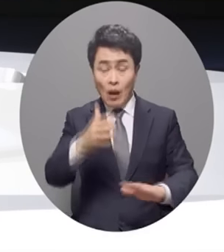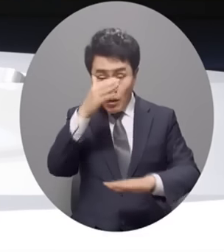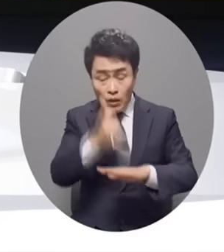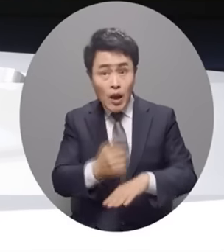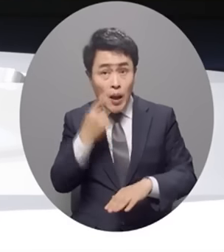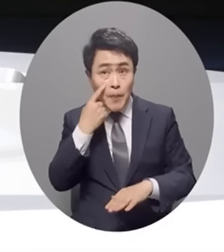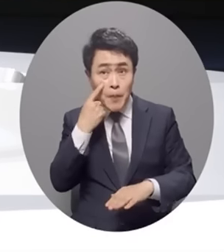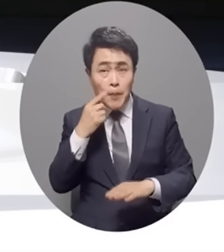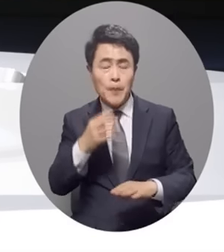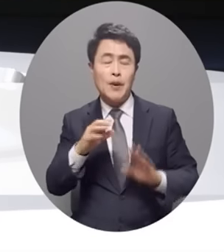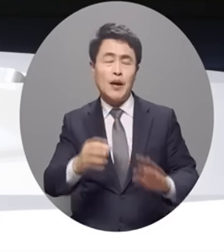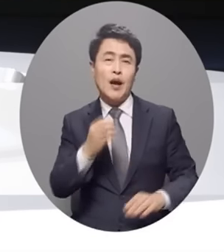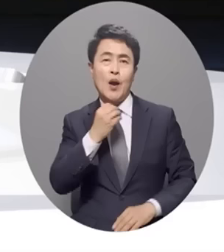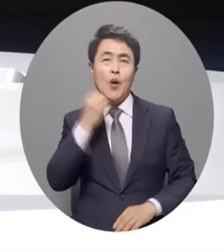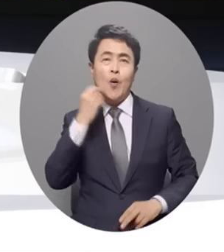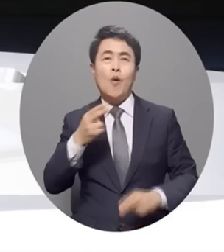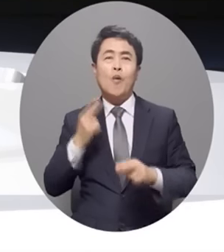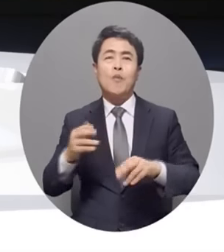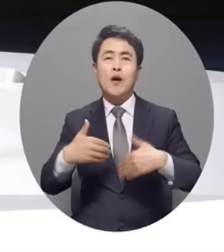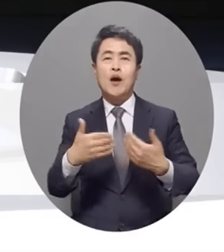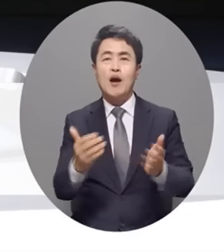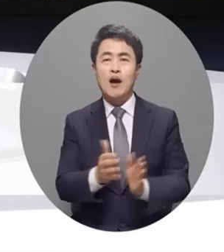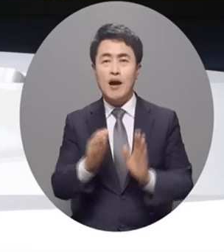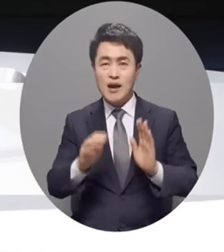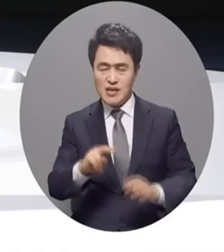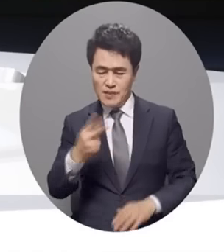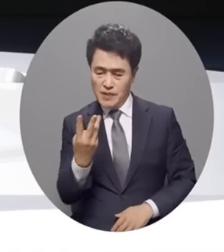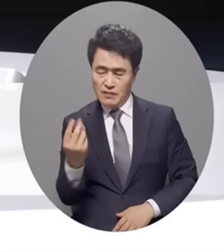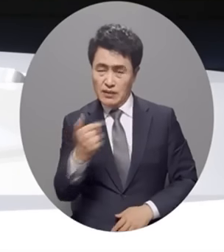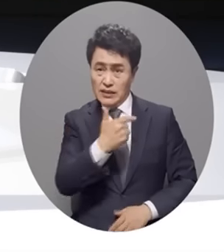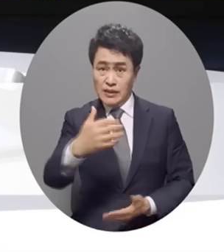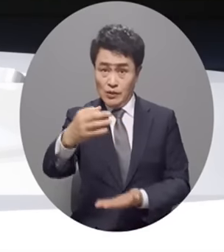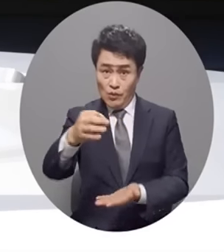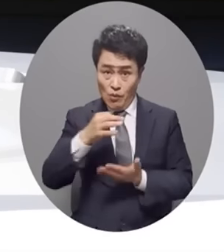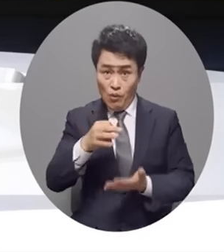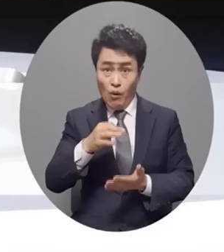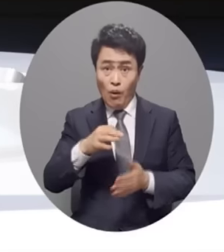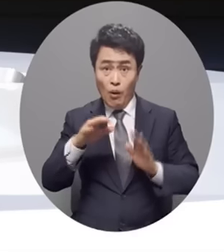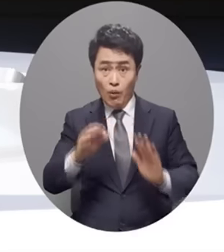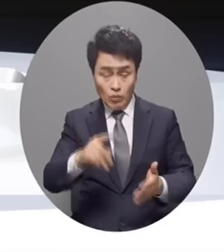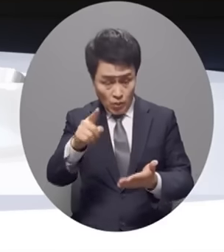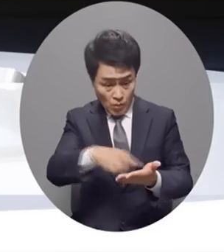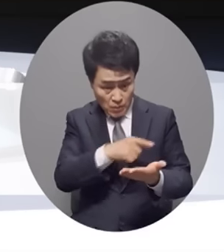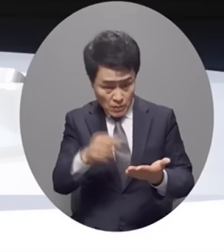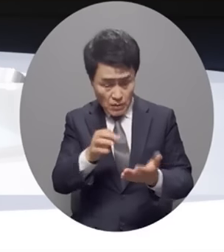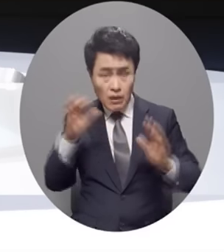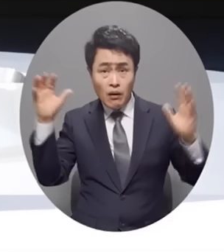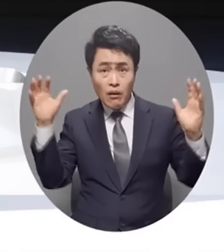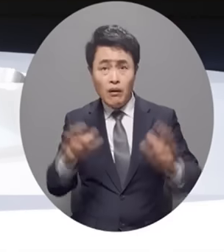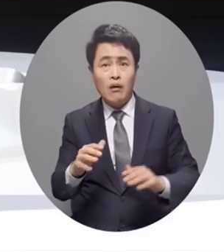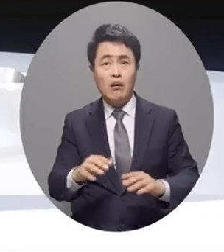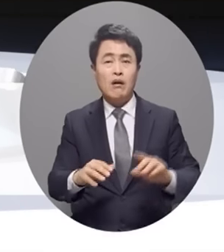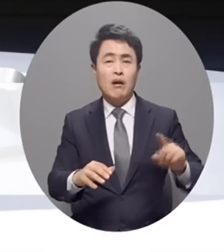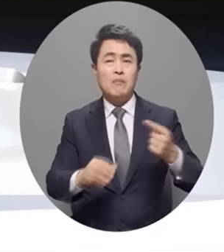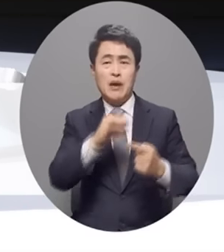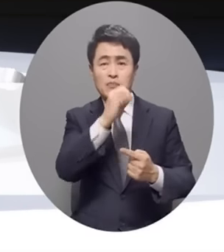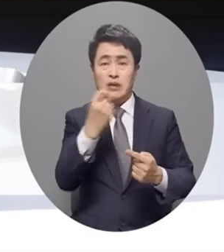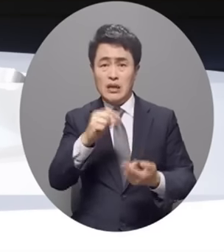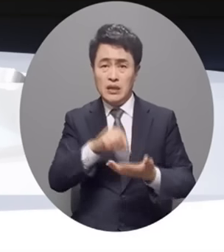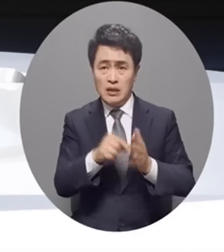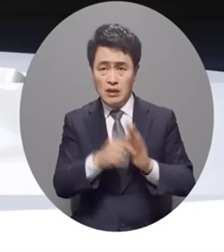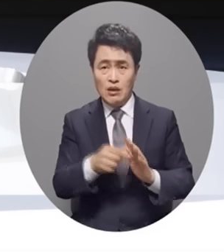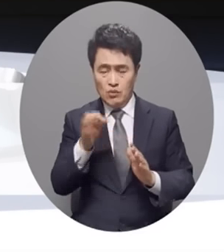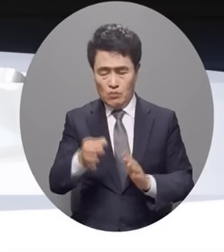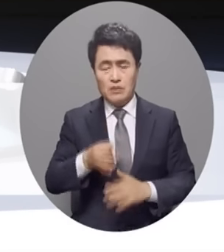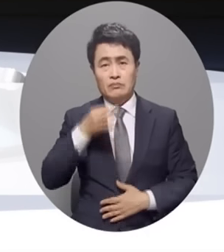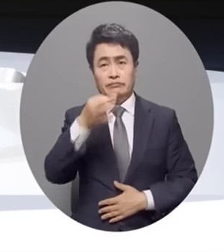보면 홈플러스는 200억 원 넘는 큰 돈을 벌었고 벌금 손해 배상금 다 해봤자 그 100분의 1에도 못 미치는 돈만